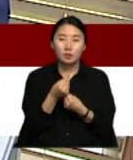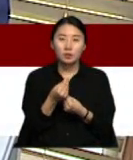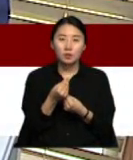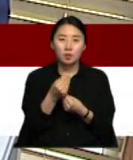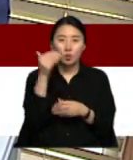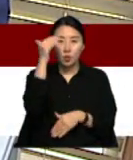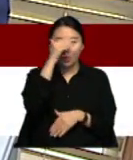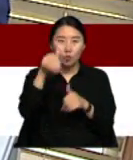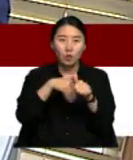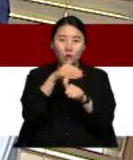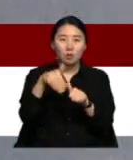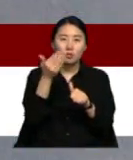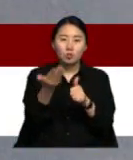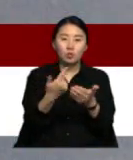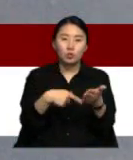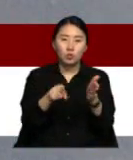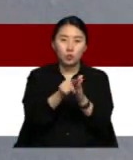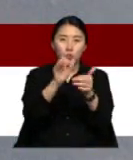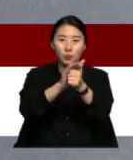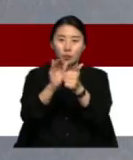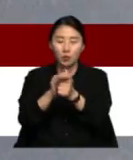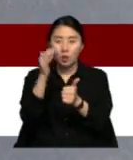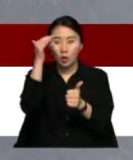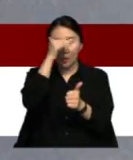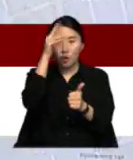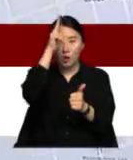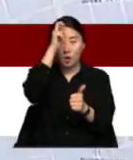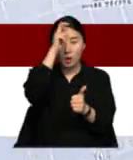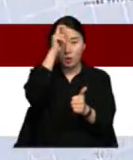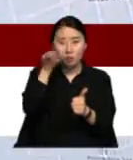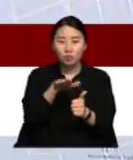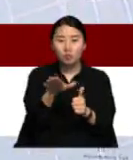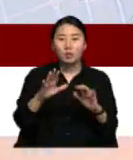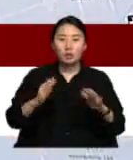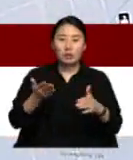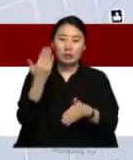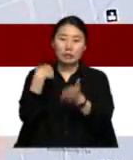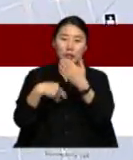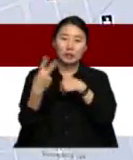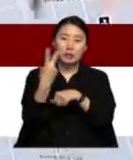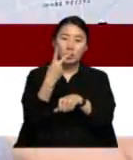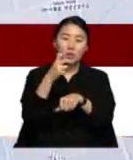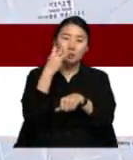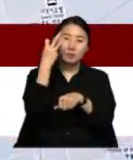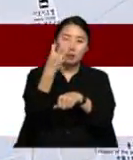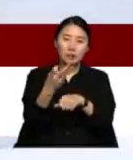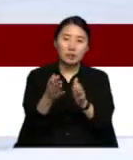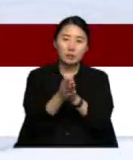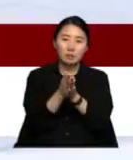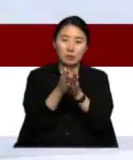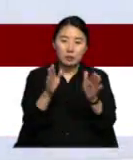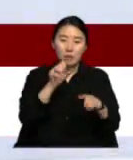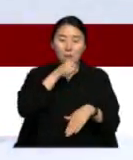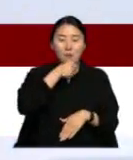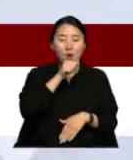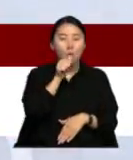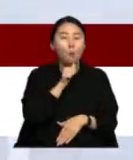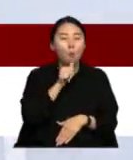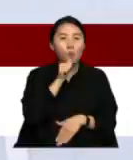편안한 관광 환경을 제공하기 위해 배치된 관광경찰. 우리나라에서는 지난 2013년 도입돼 명동과